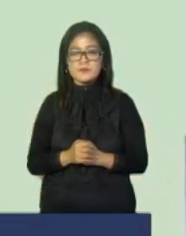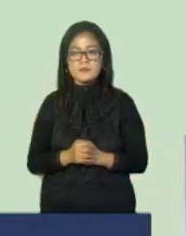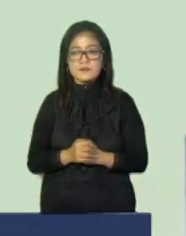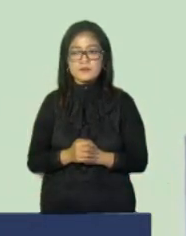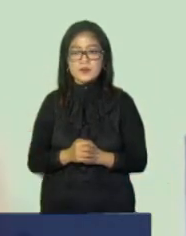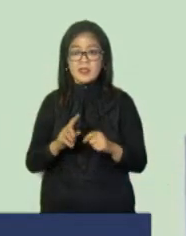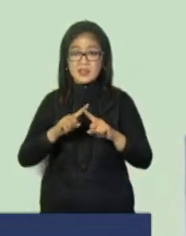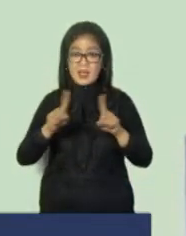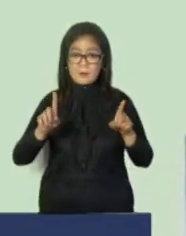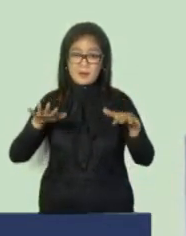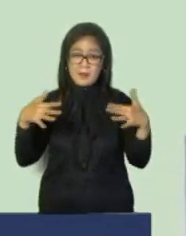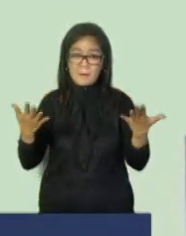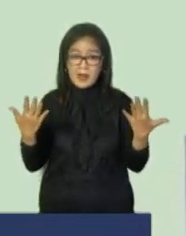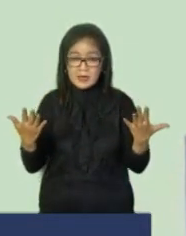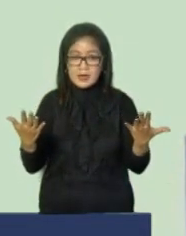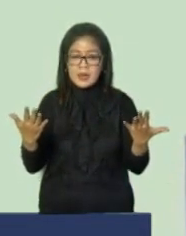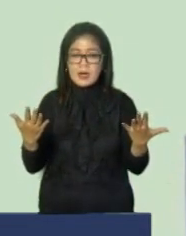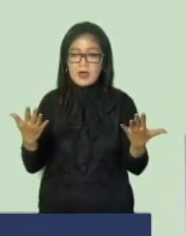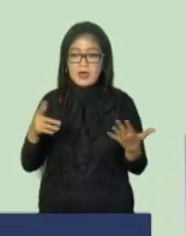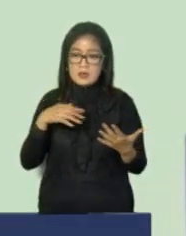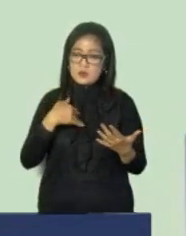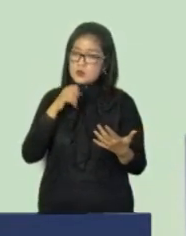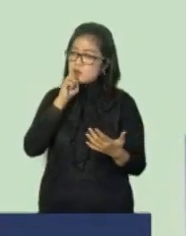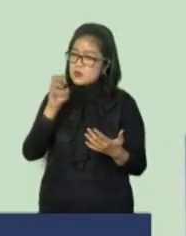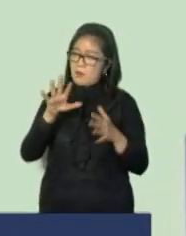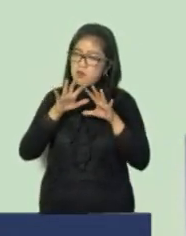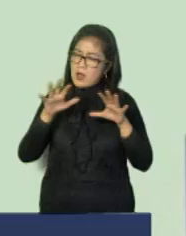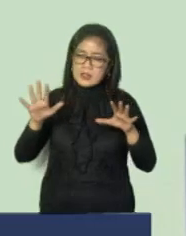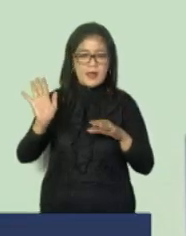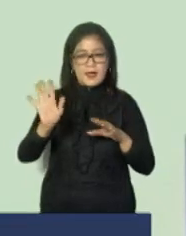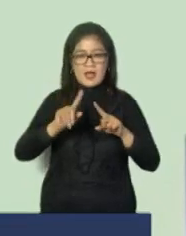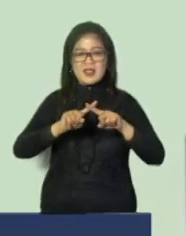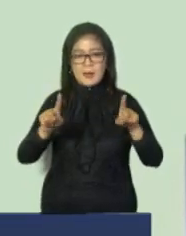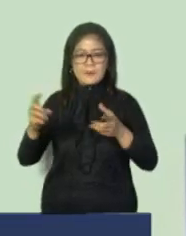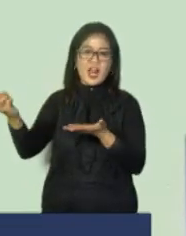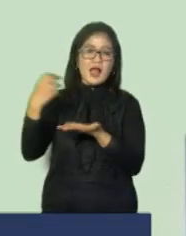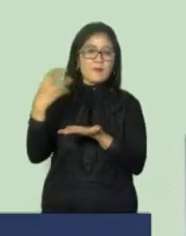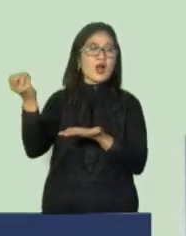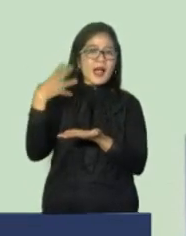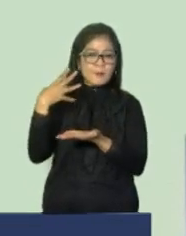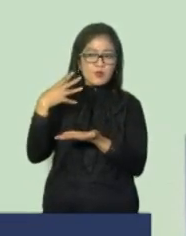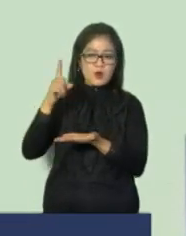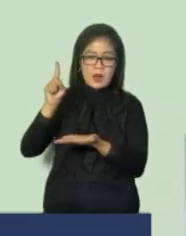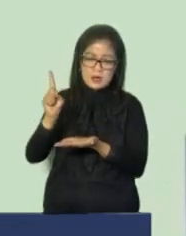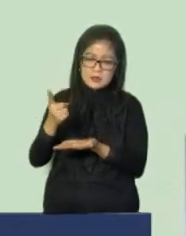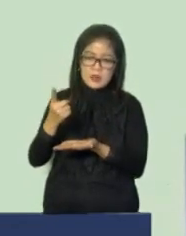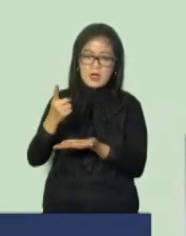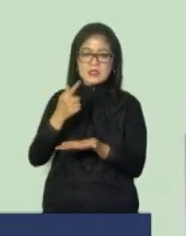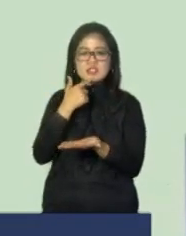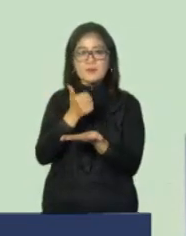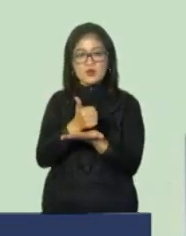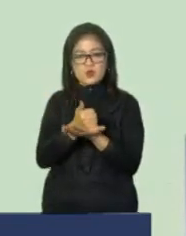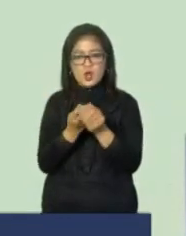sekali juga kita lihat, saya tidak mengatakan banyak sekali, banyak laporan ke kita ternyata ini dimulai dengan